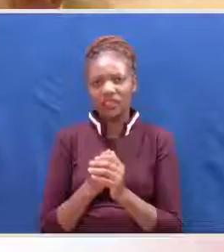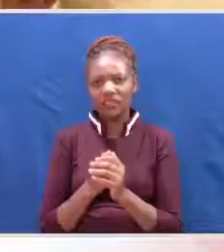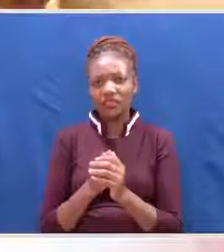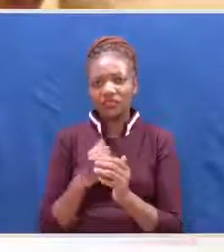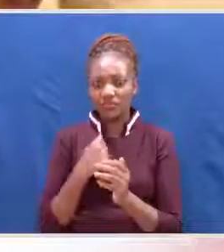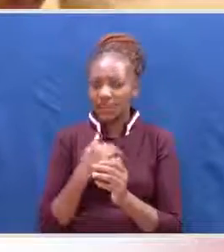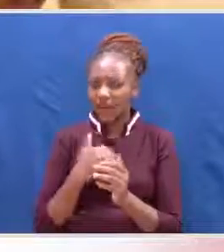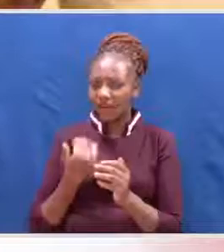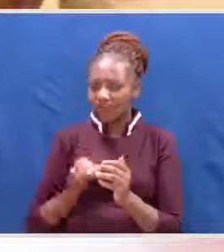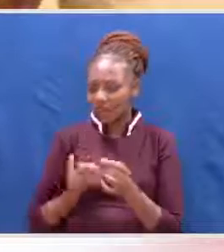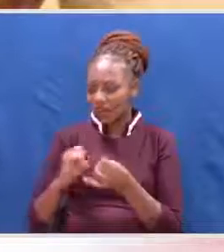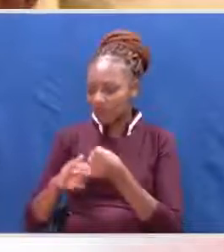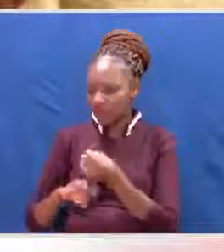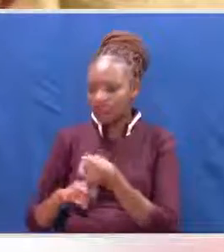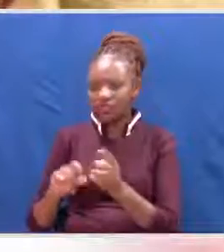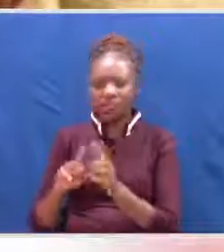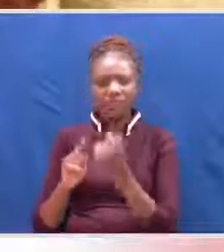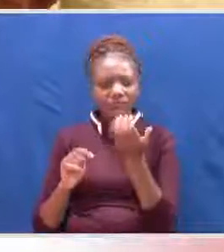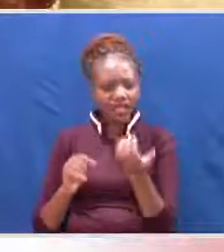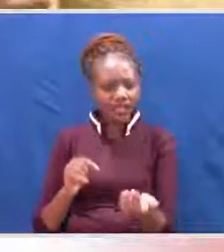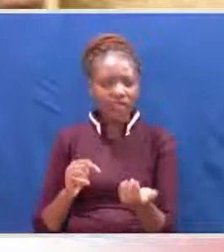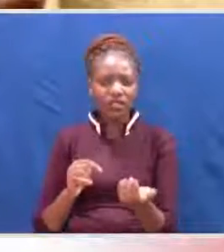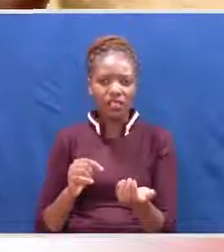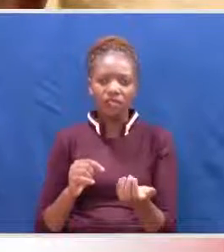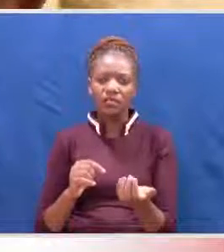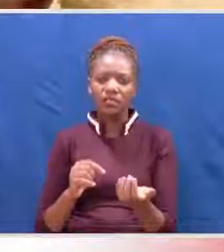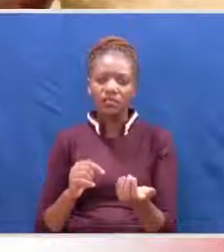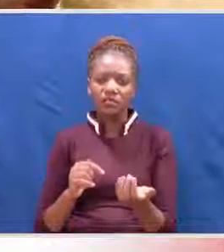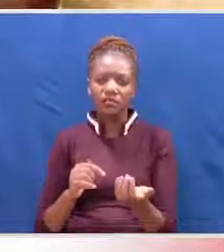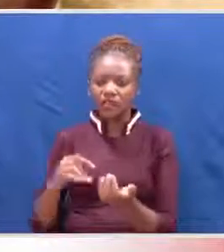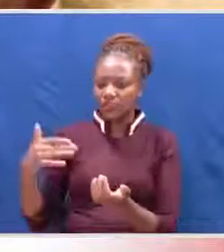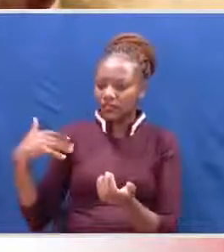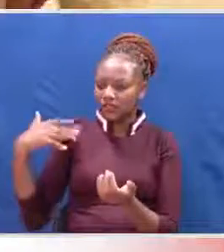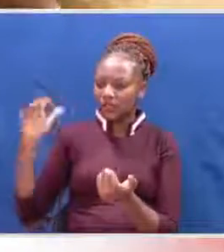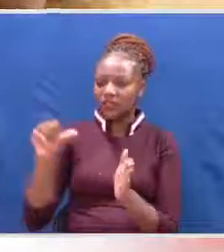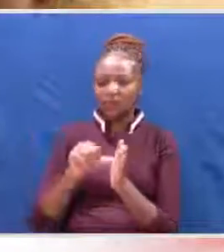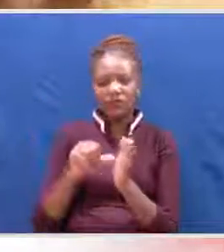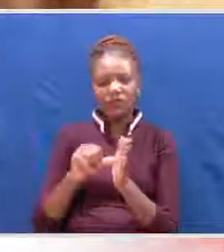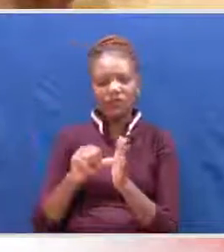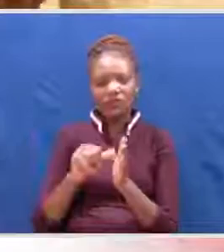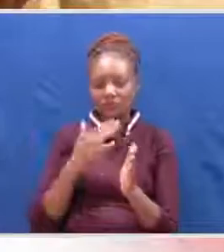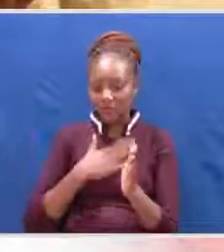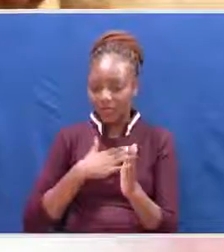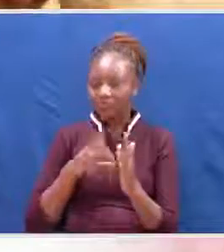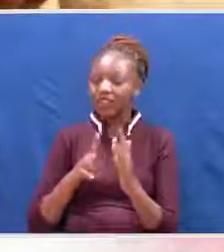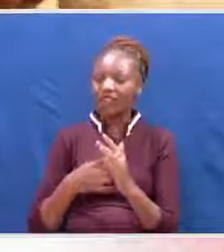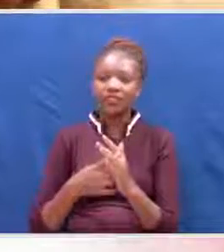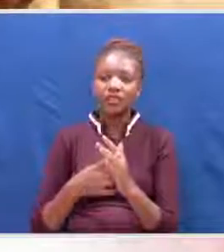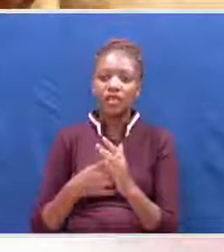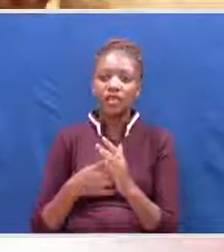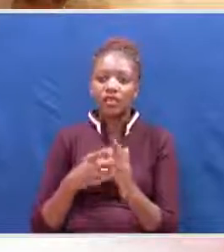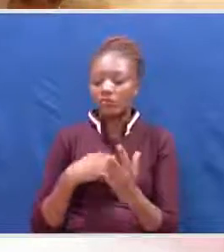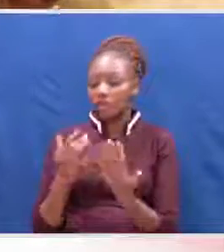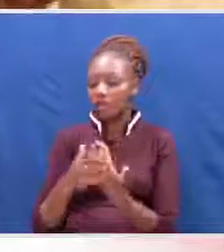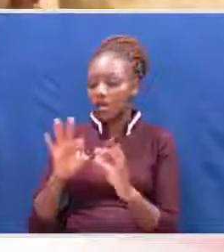niko na mtoto. Na tangu nipate hii jeraha mazee vitu zangu zimekuwa yani wezi think straight. Unaona?